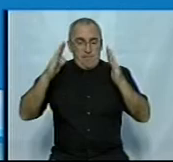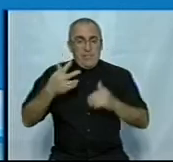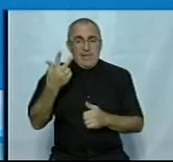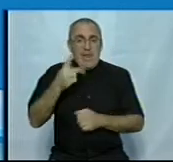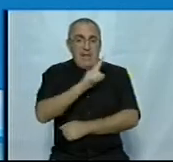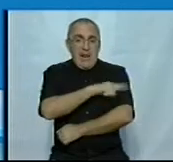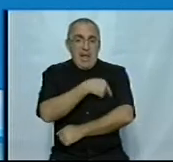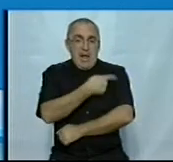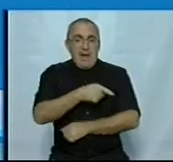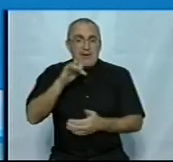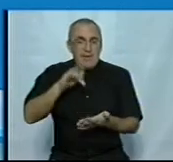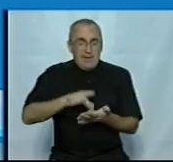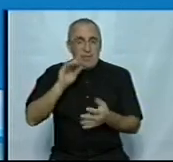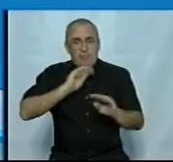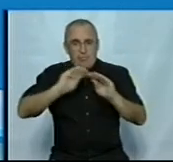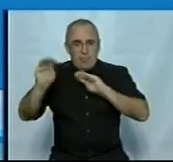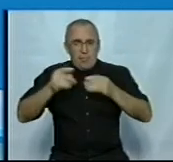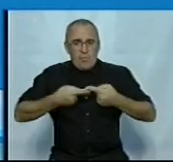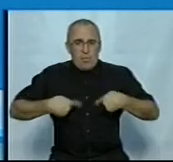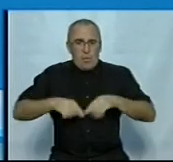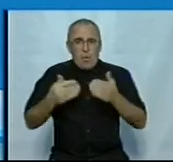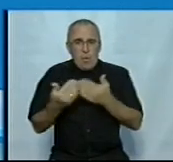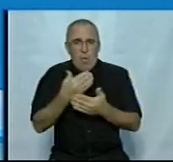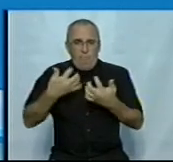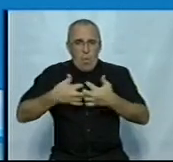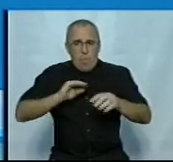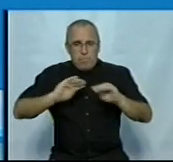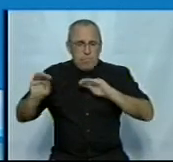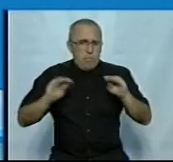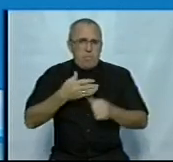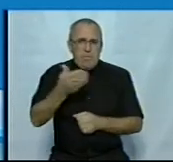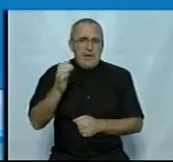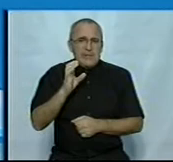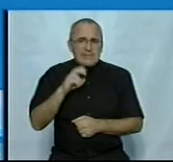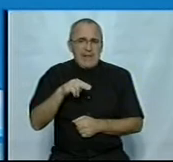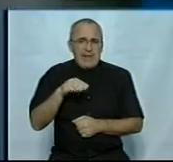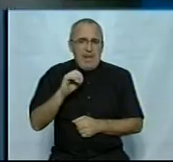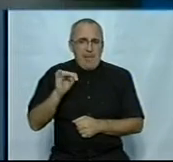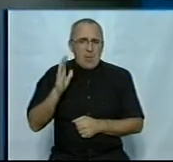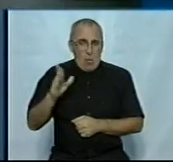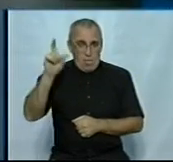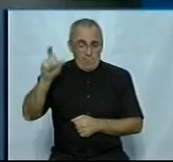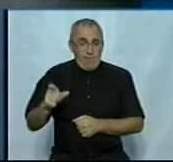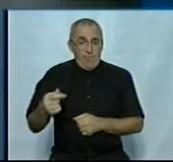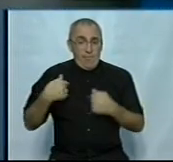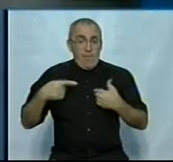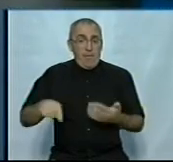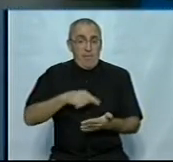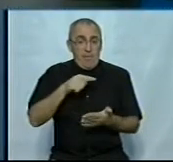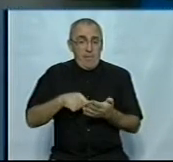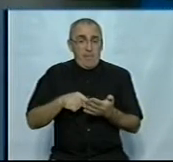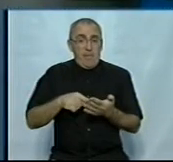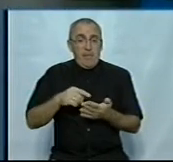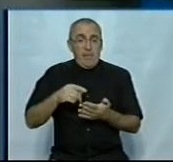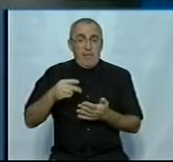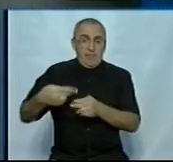центрі, оснастити там сучасне відділення новим обладнанням. Слухайте, ви Степанову не казали про те, що вони нам, місту, винні 36